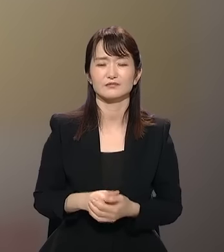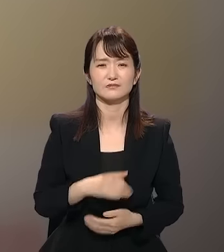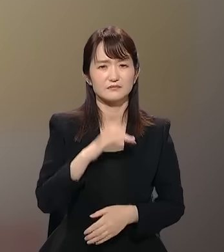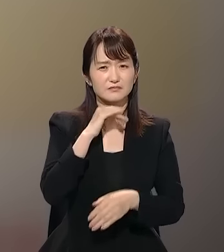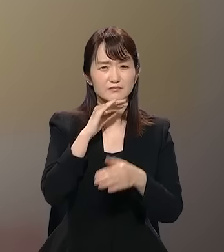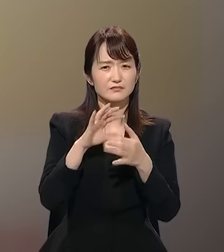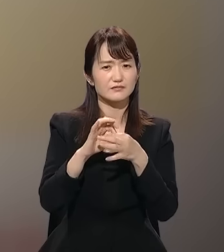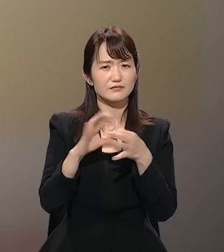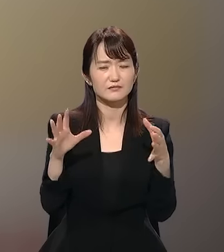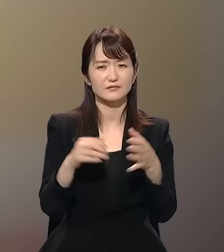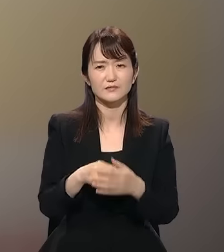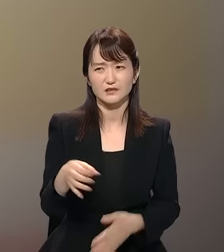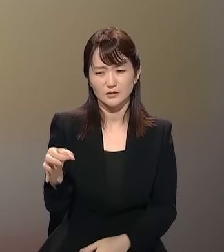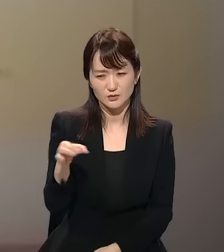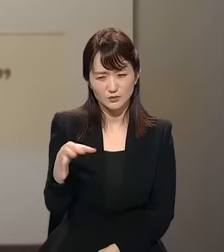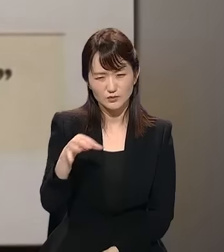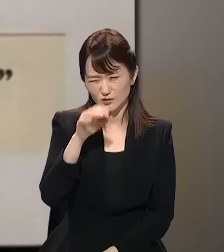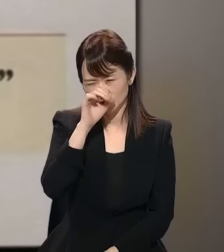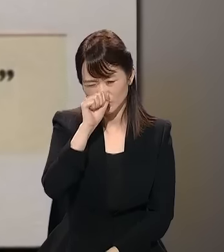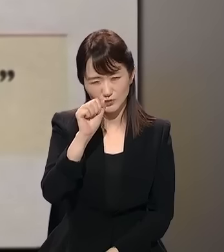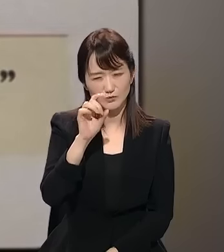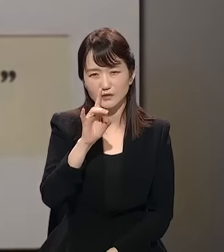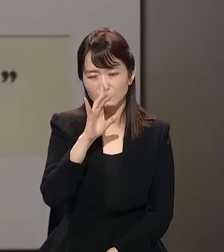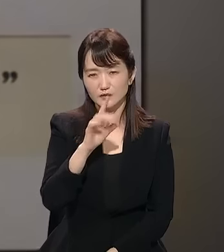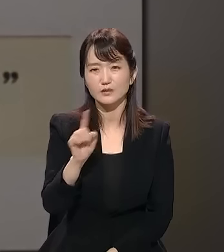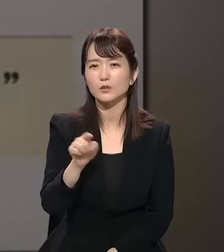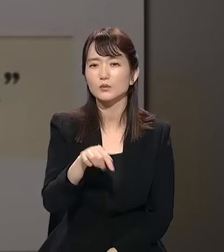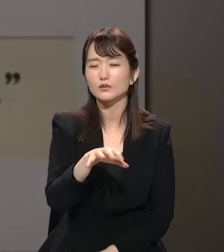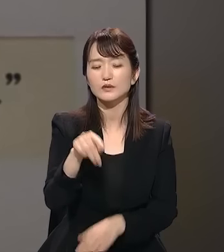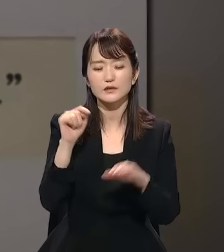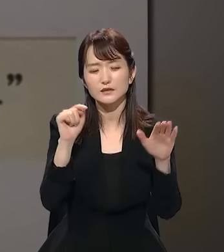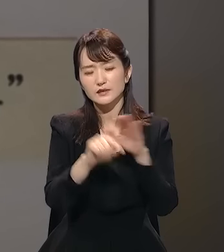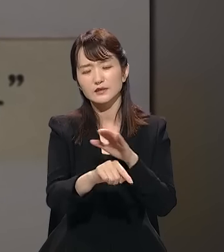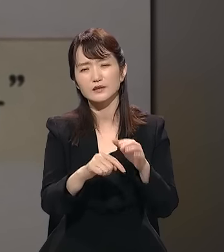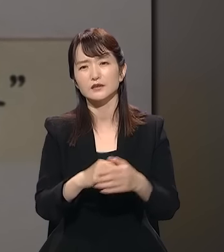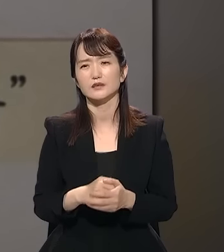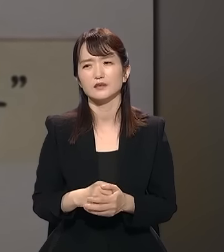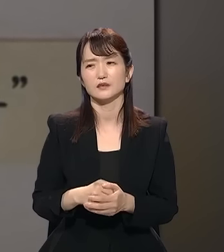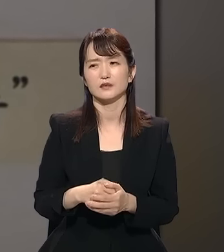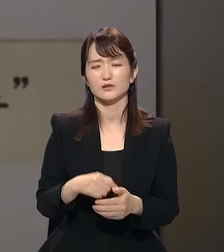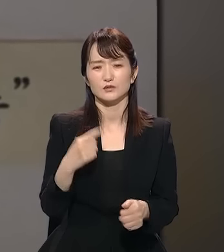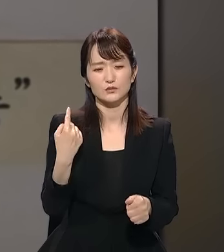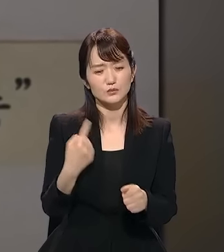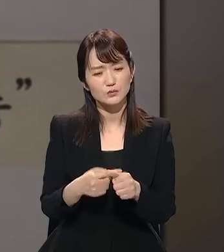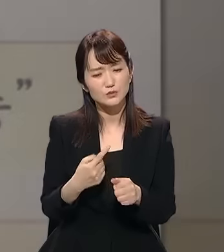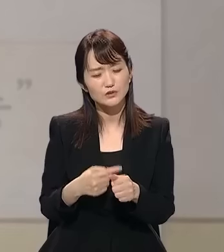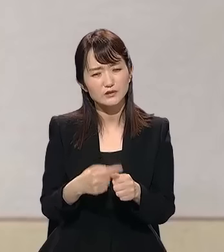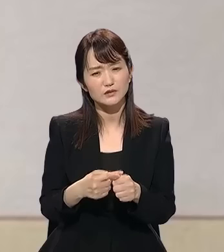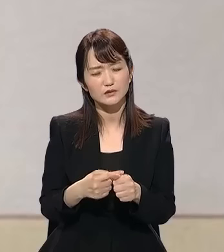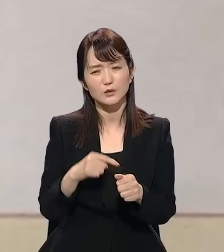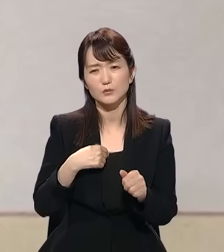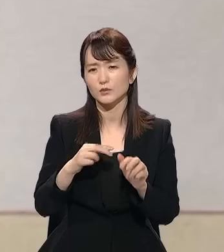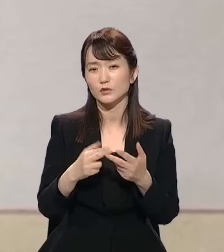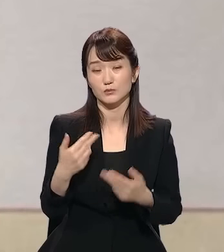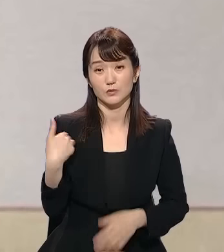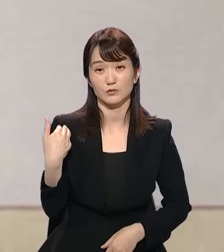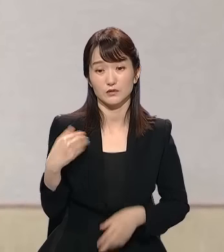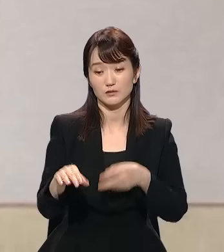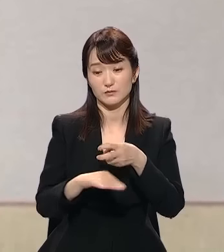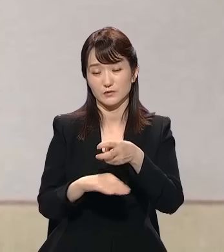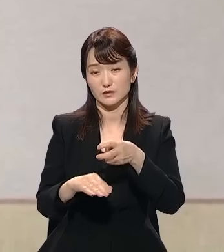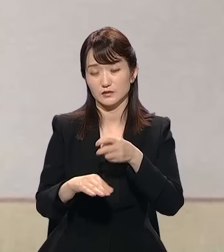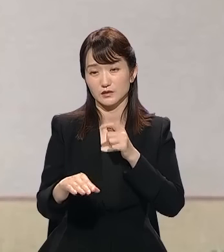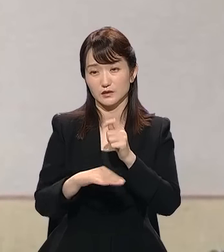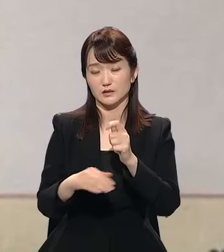떠나서 공짜만 좋아하면 안 된다 또 어딜 가든 욕 먹는데 욕 먹는지 본인만 모른다면 대중교통 이용할